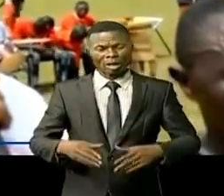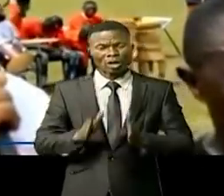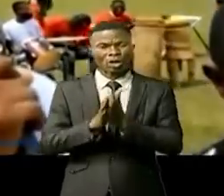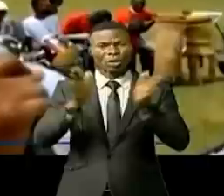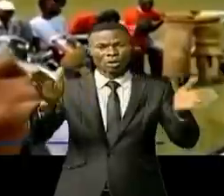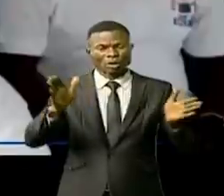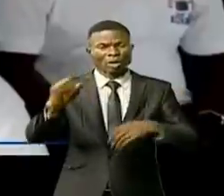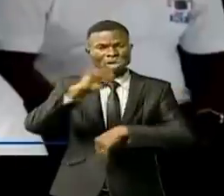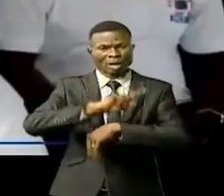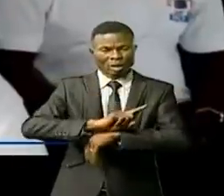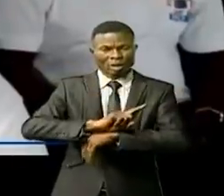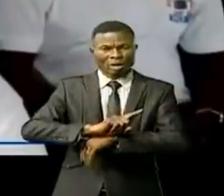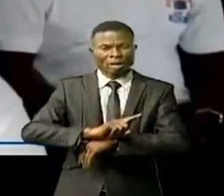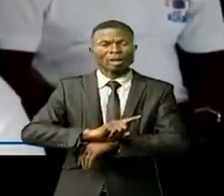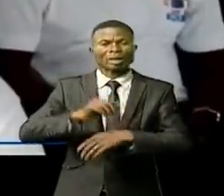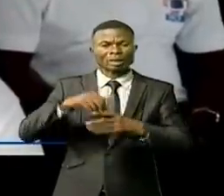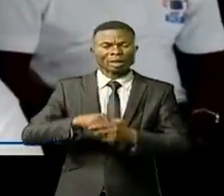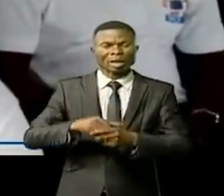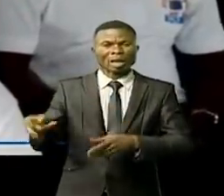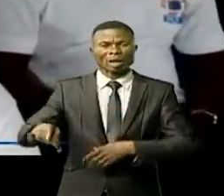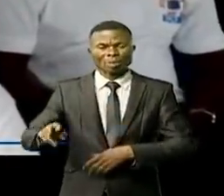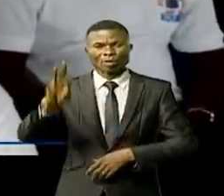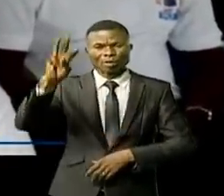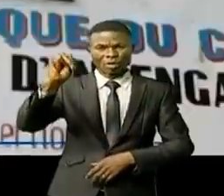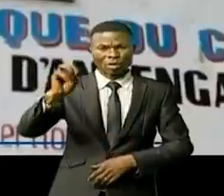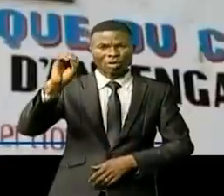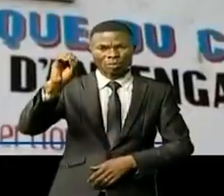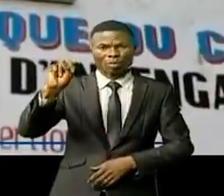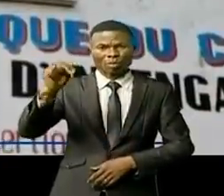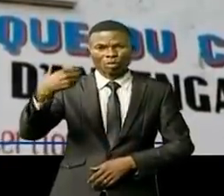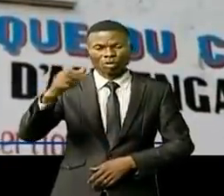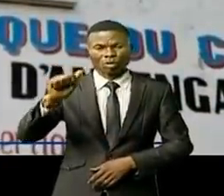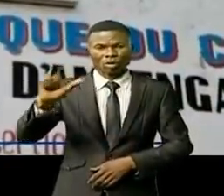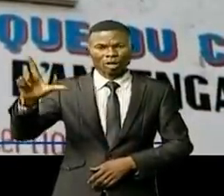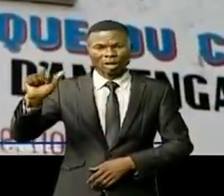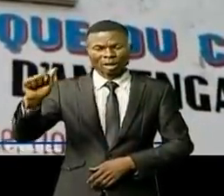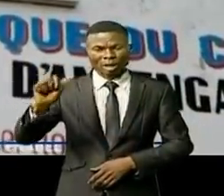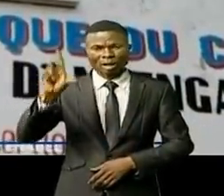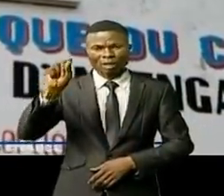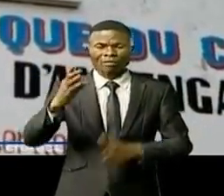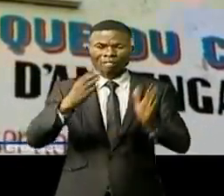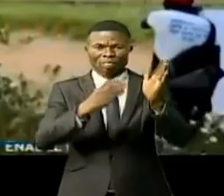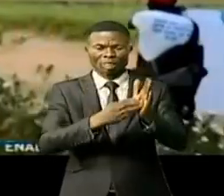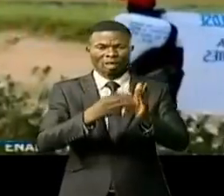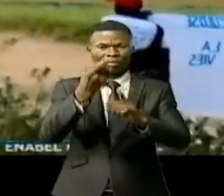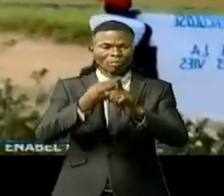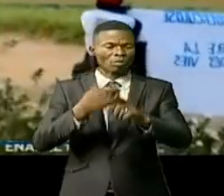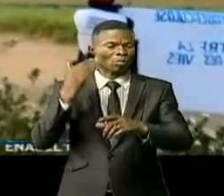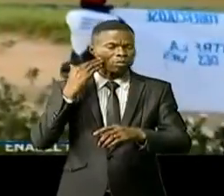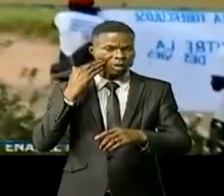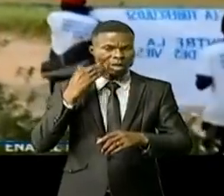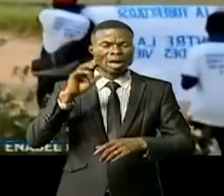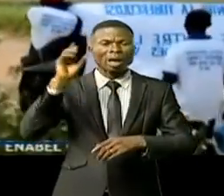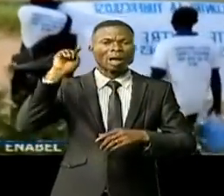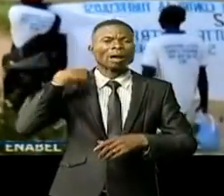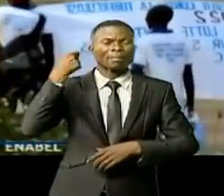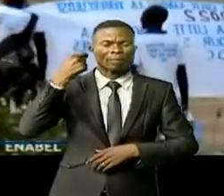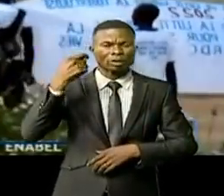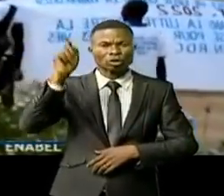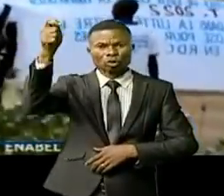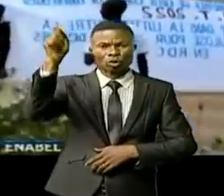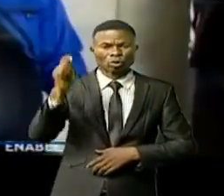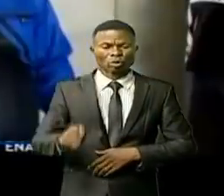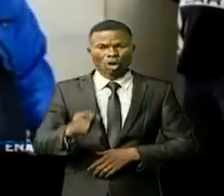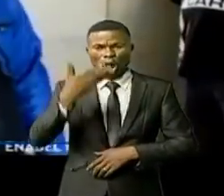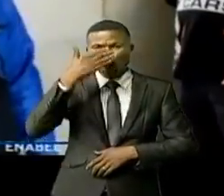de cette journée à la Mongala s'est déroulée le 29 mars à la prison militaire Angenga, dans la zone de